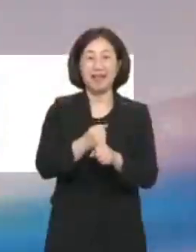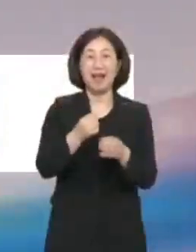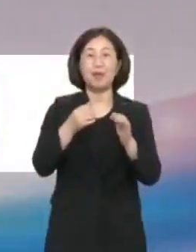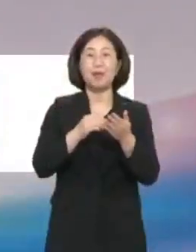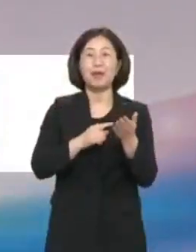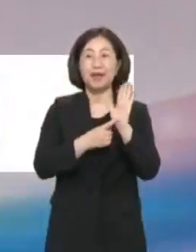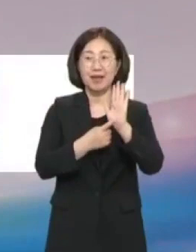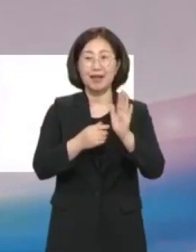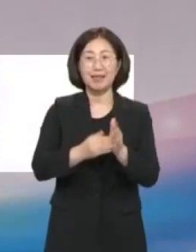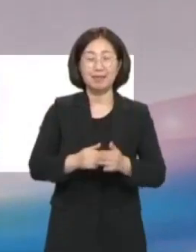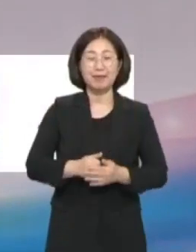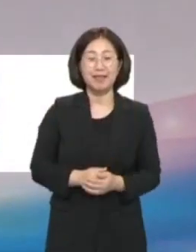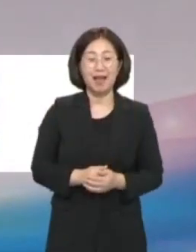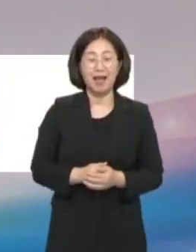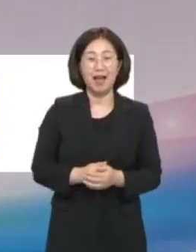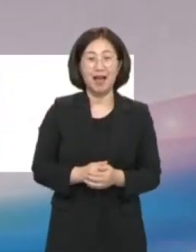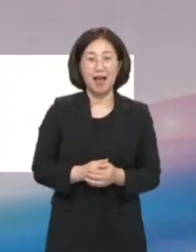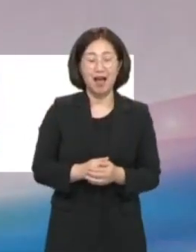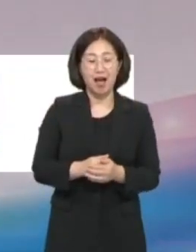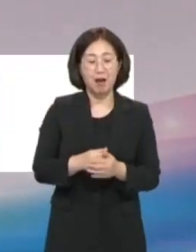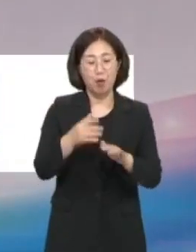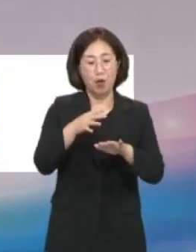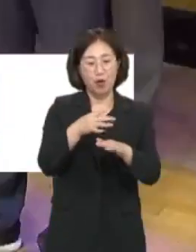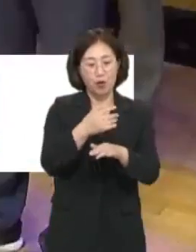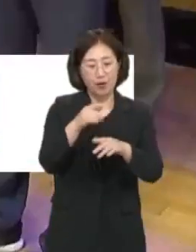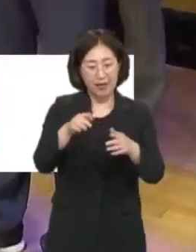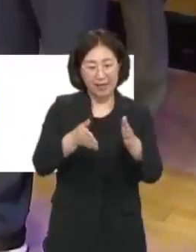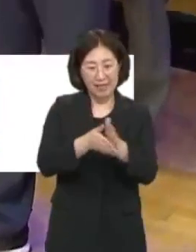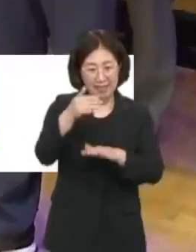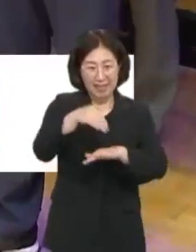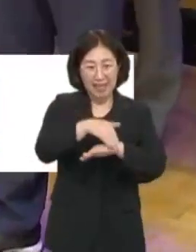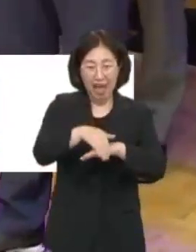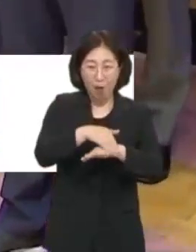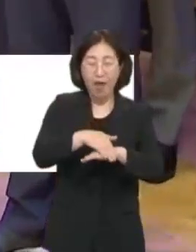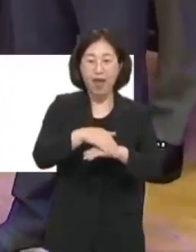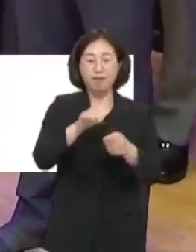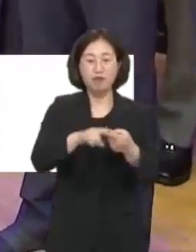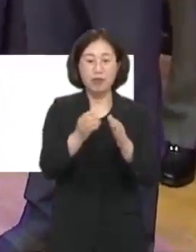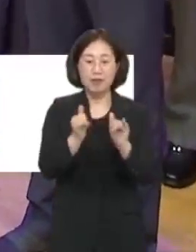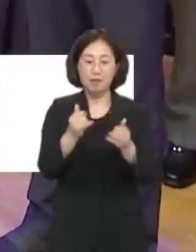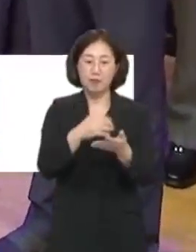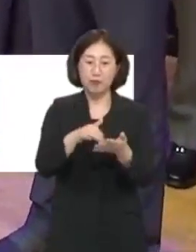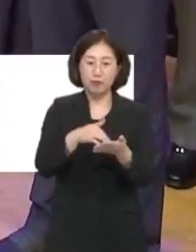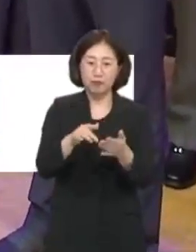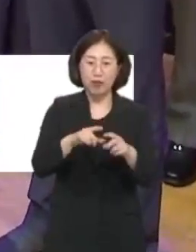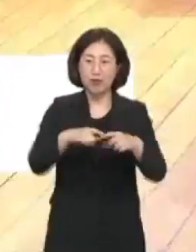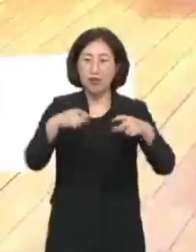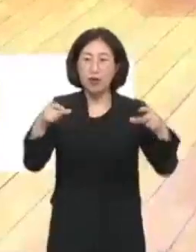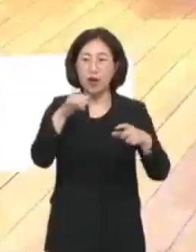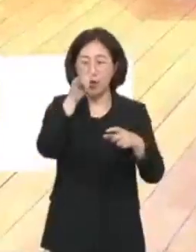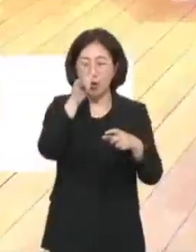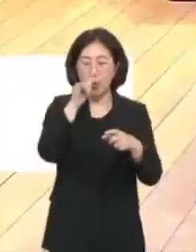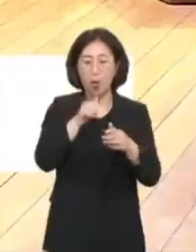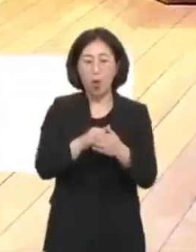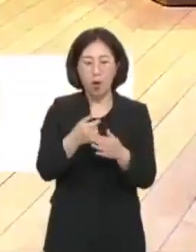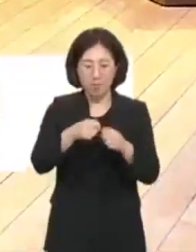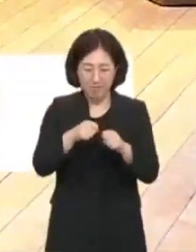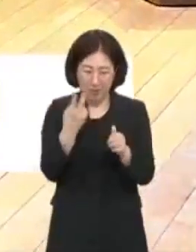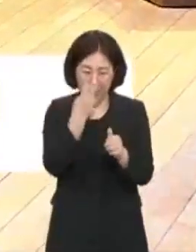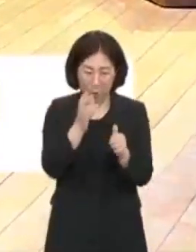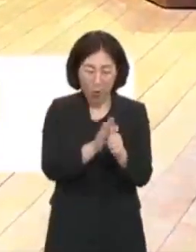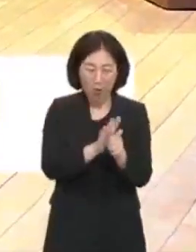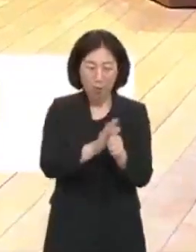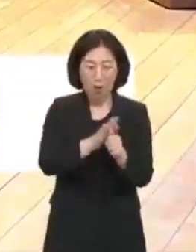시장은 지난해부터 인구 관련 조직 제도 정비 등 시책들이 인구지표 개선으로 이어지고 있다며 촘촘한 돌봄과